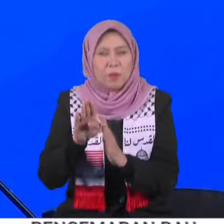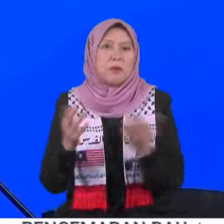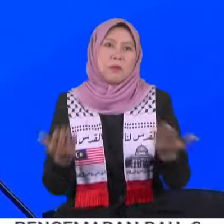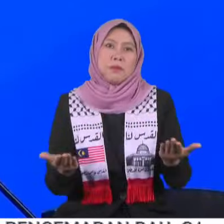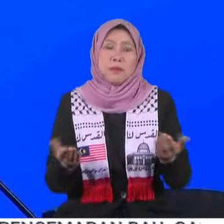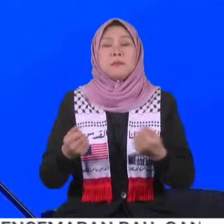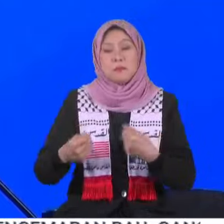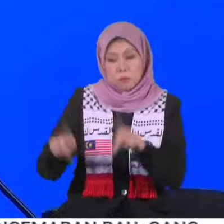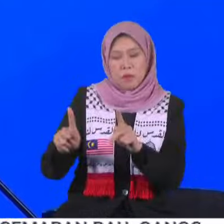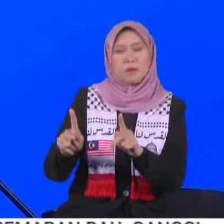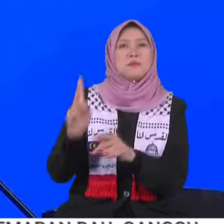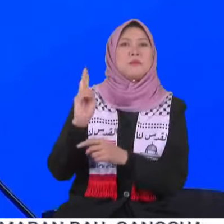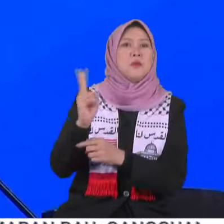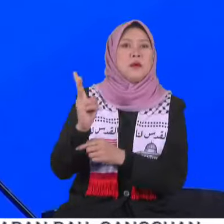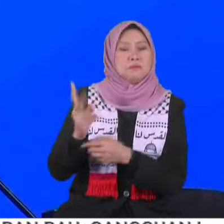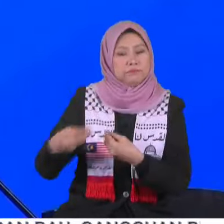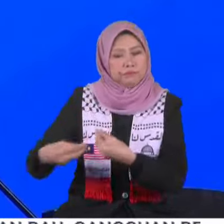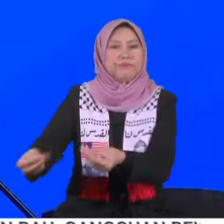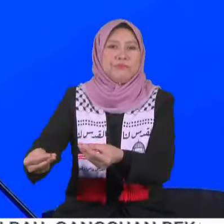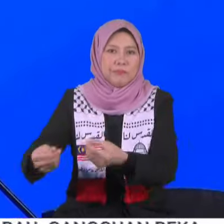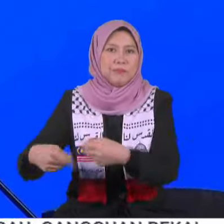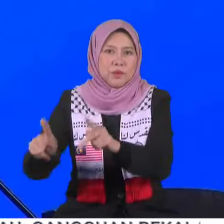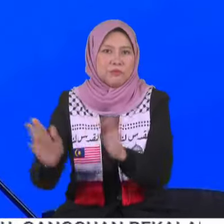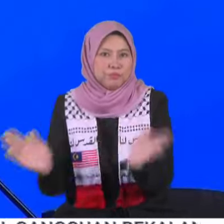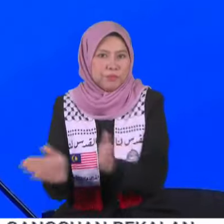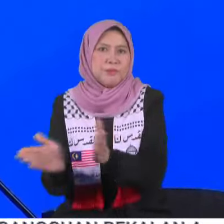memberi peluang. Ini adalah peluang kedua.